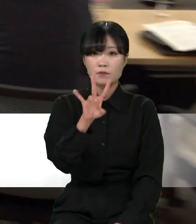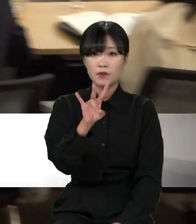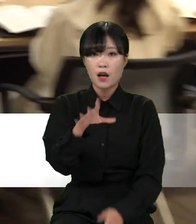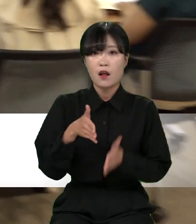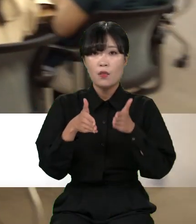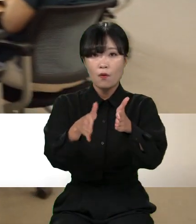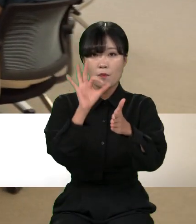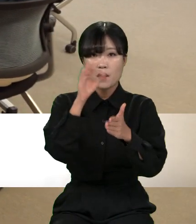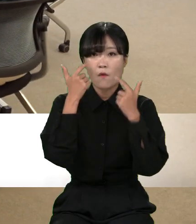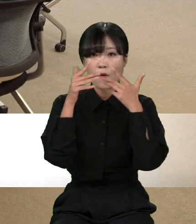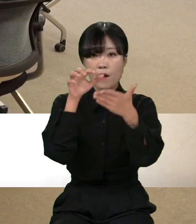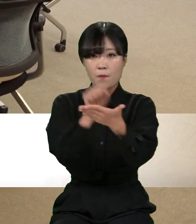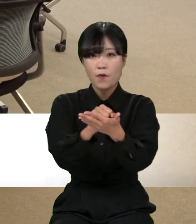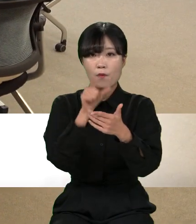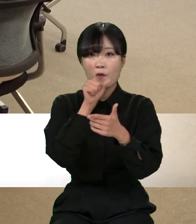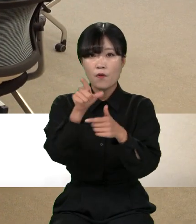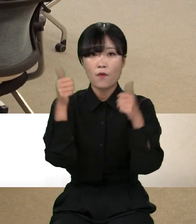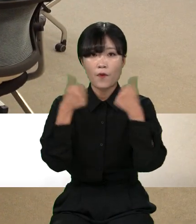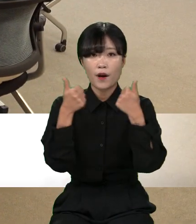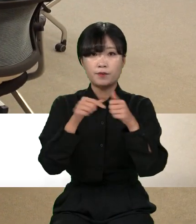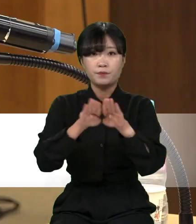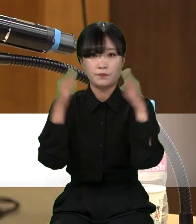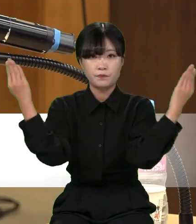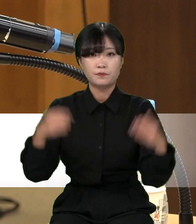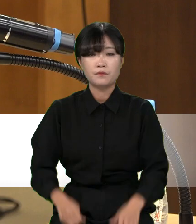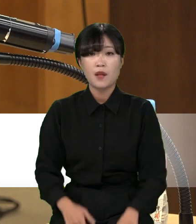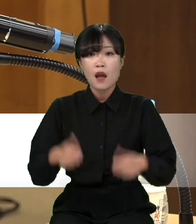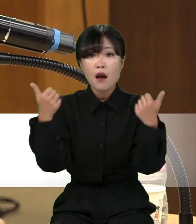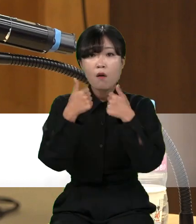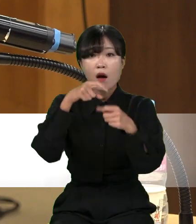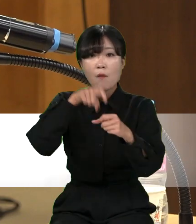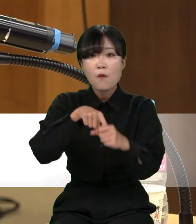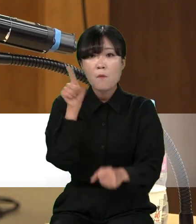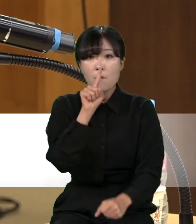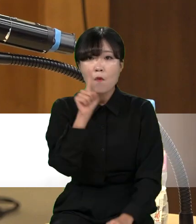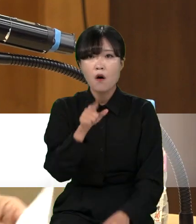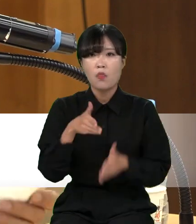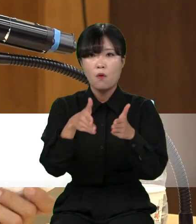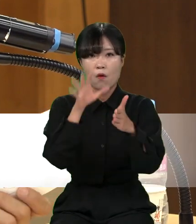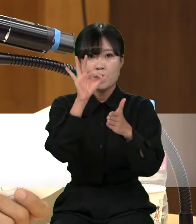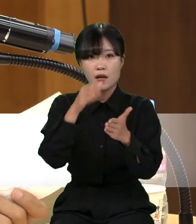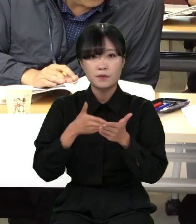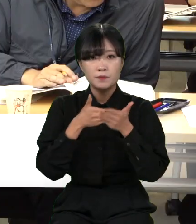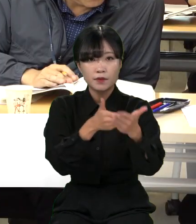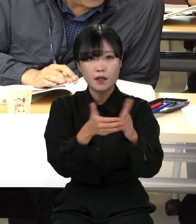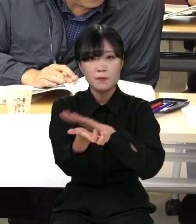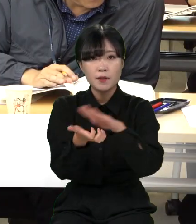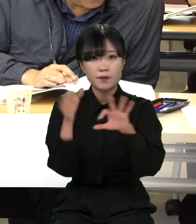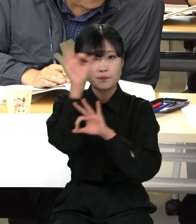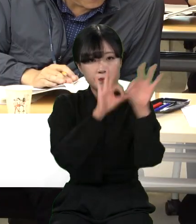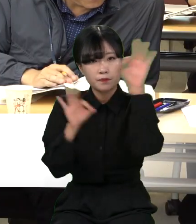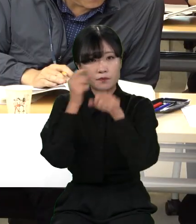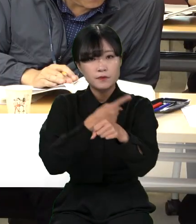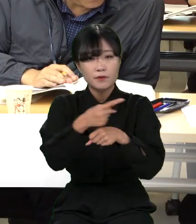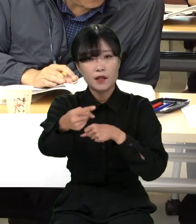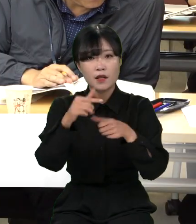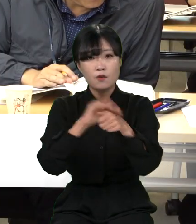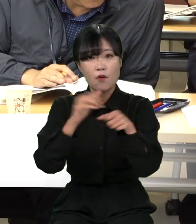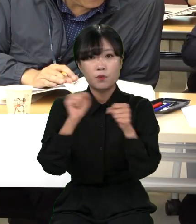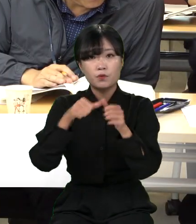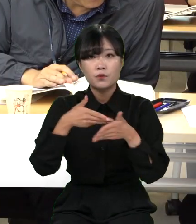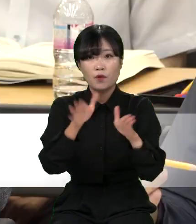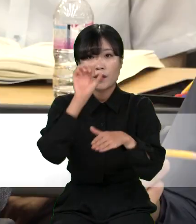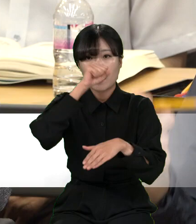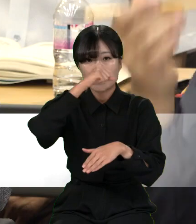포항시는 29일 2024년도 도비 확보 보고회를 개최했습니다 이날 보고 회는 도비 건의사업을 조기 발굴해